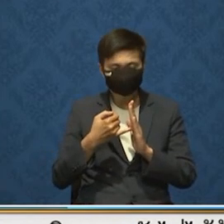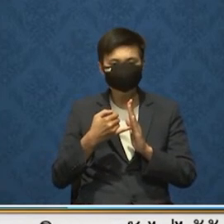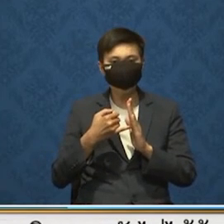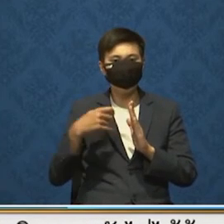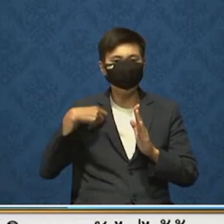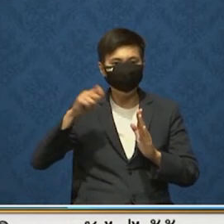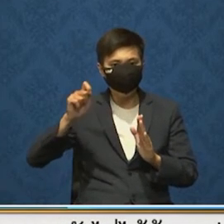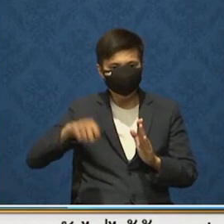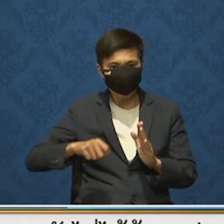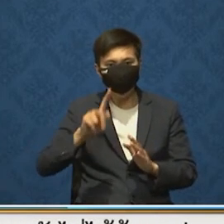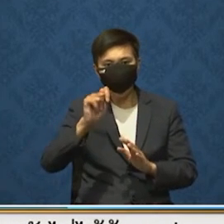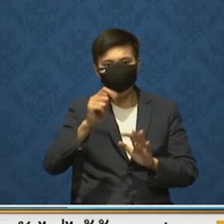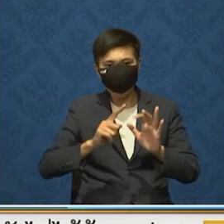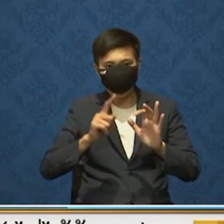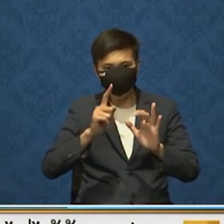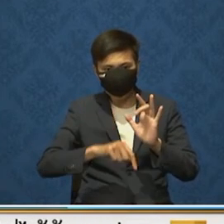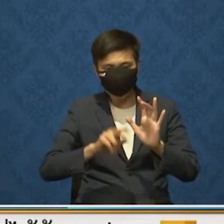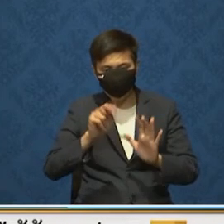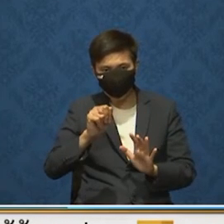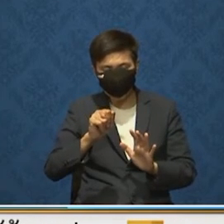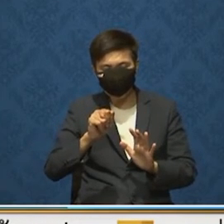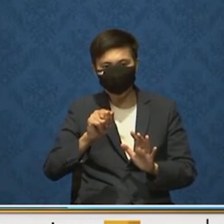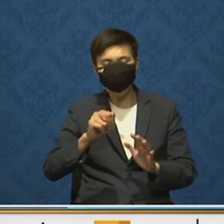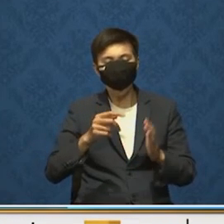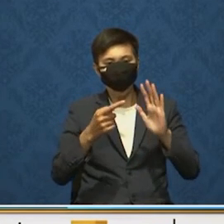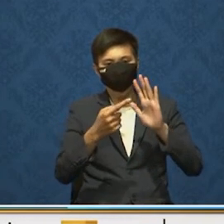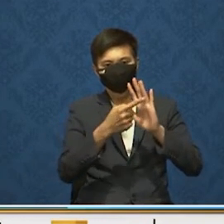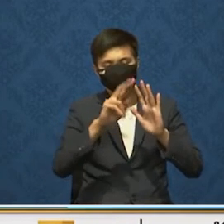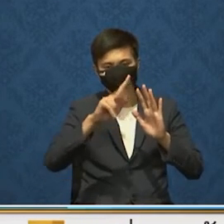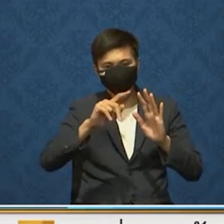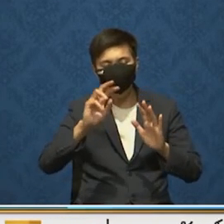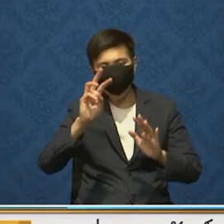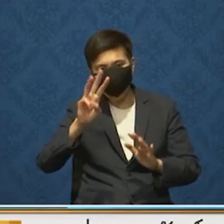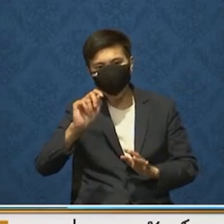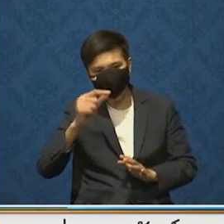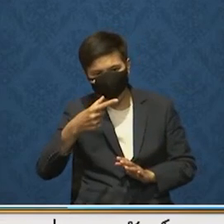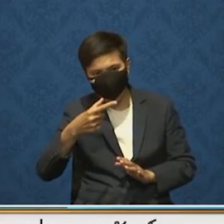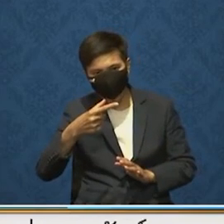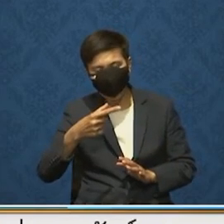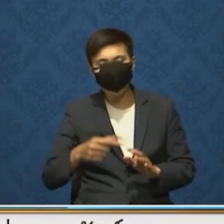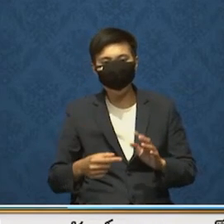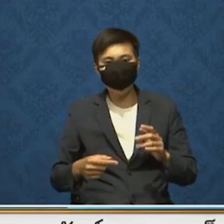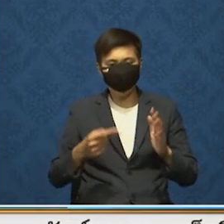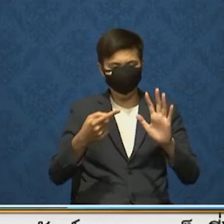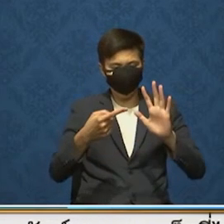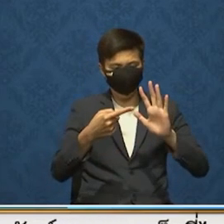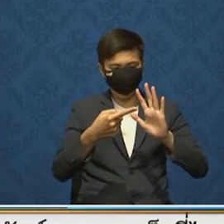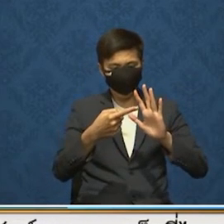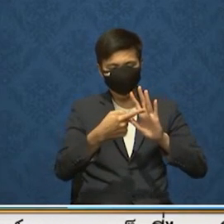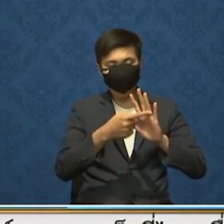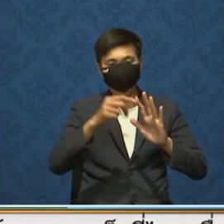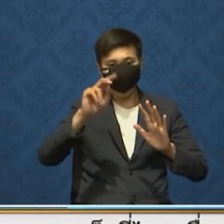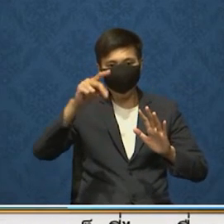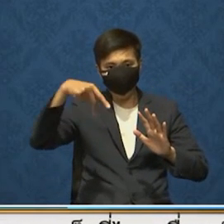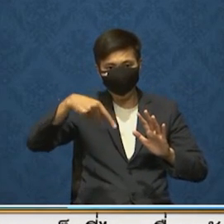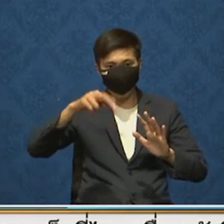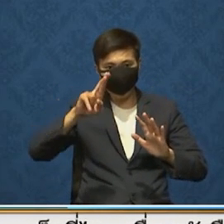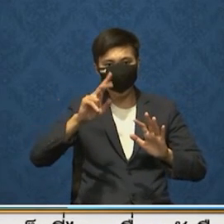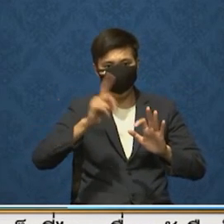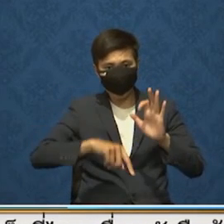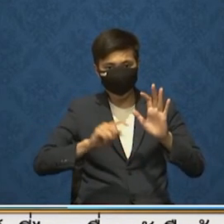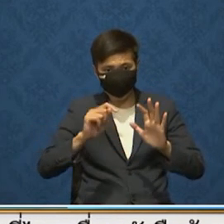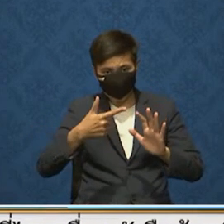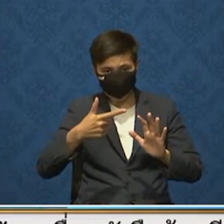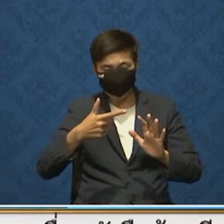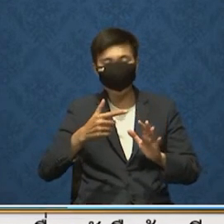ีสารเช้นต้นมสารจัหวัดสารแข็ง สารแพ้ง อะไรตๆ มีสารอุทธรษสาธิกา มีสำหงงาน